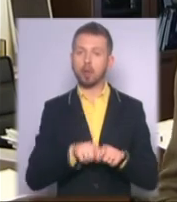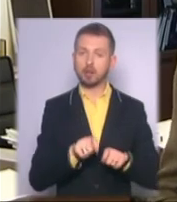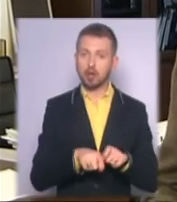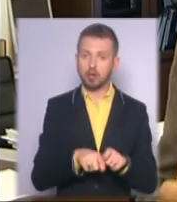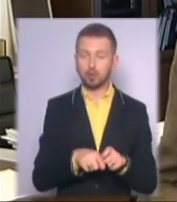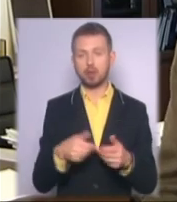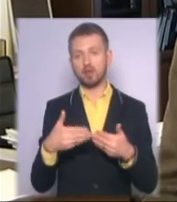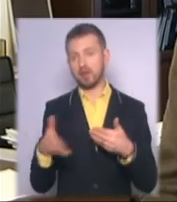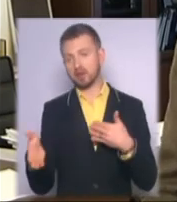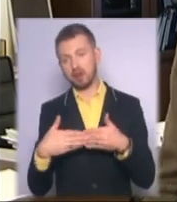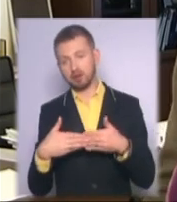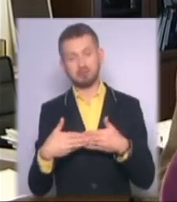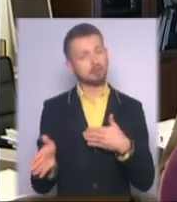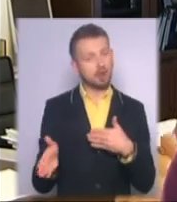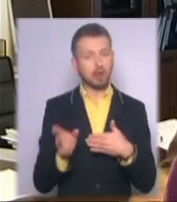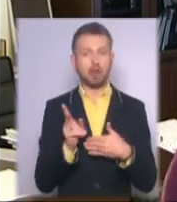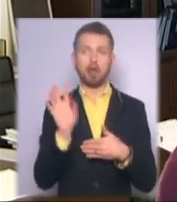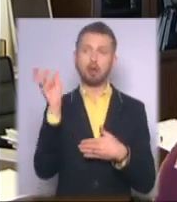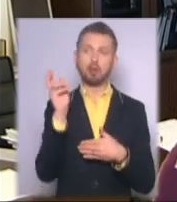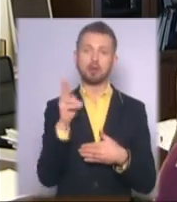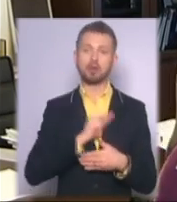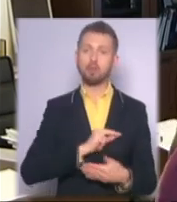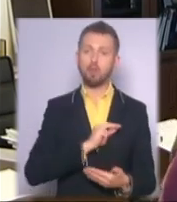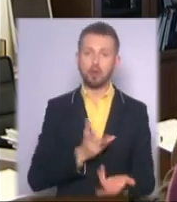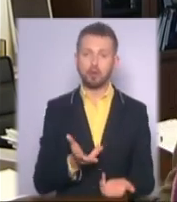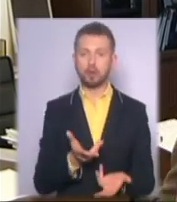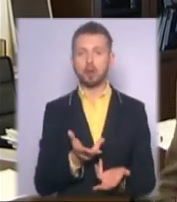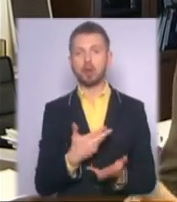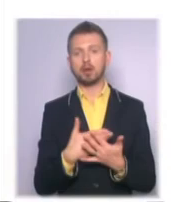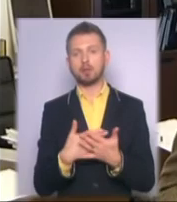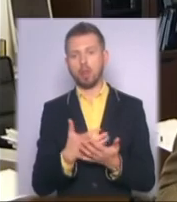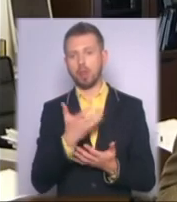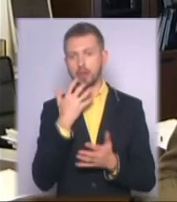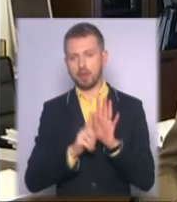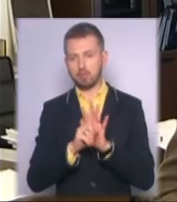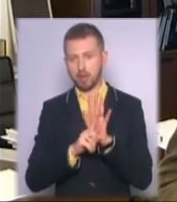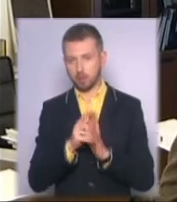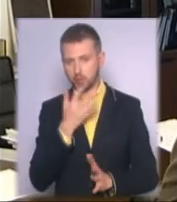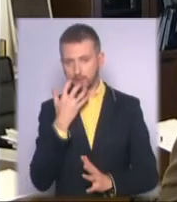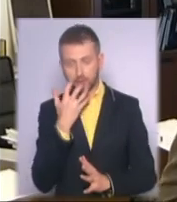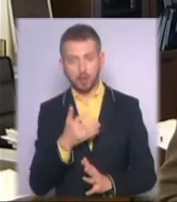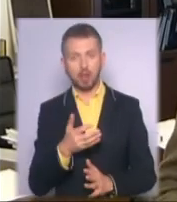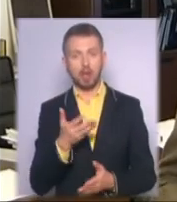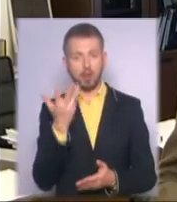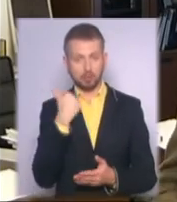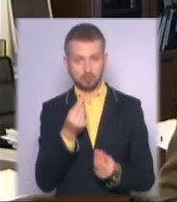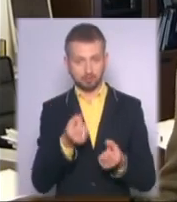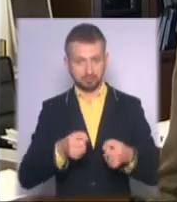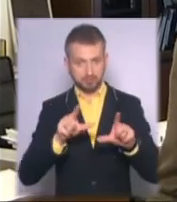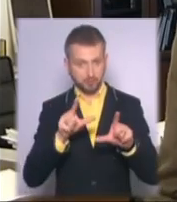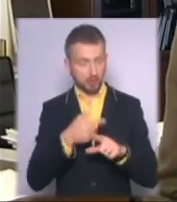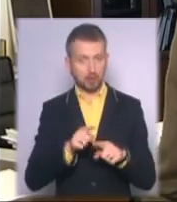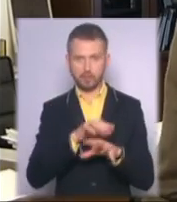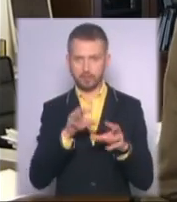ли двері, правильно працюють лампочки, наскільки понижаються там вихідні температури. Тому що при повищенні тарифів, ну, це взагалі, це